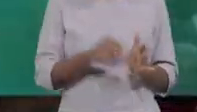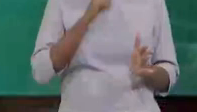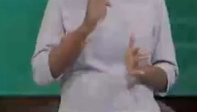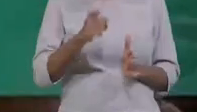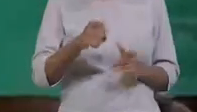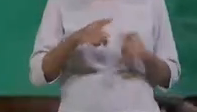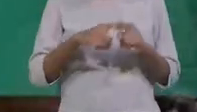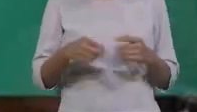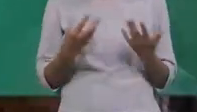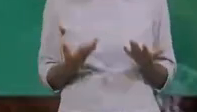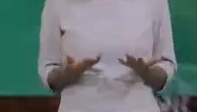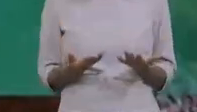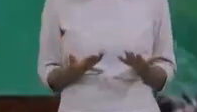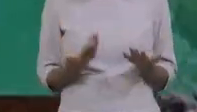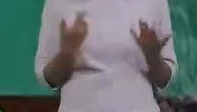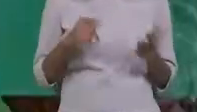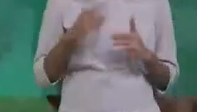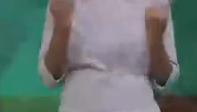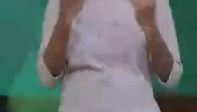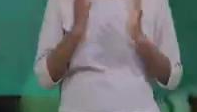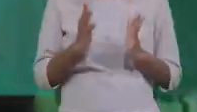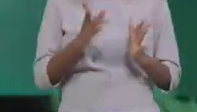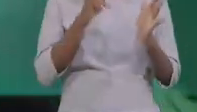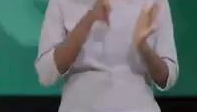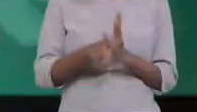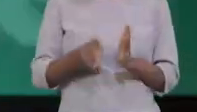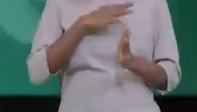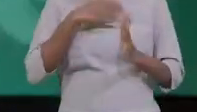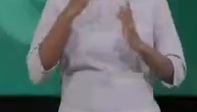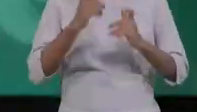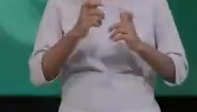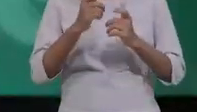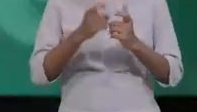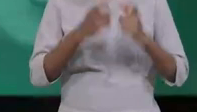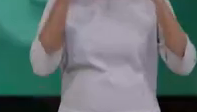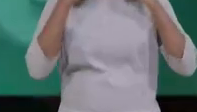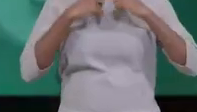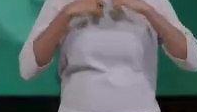Le Dieu de nos pères, c'est Jésus que vous avez tué, que les pécheurs ont tué.